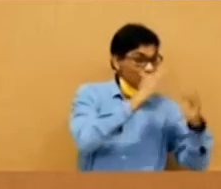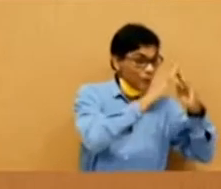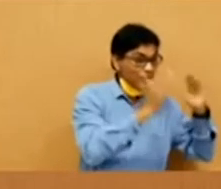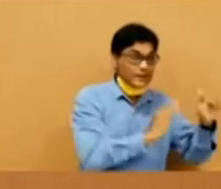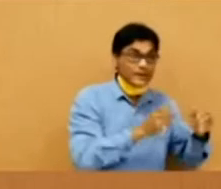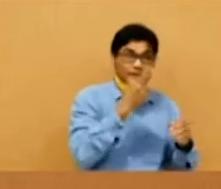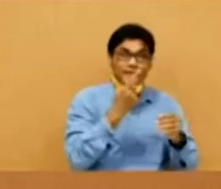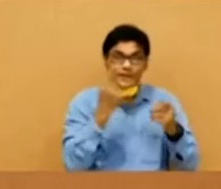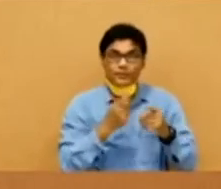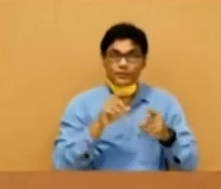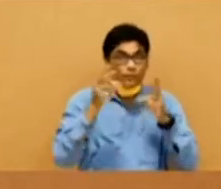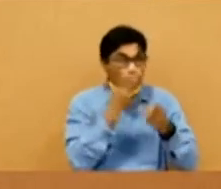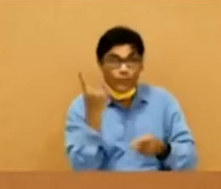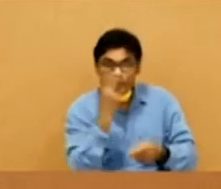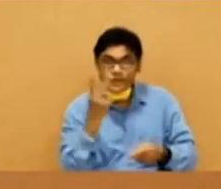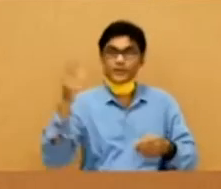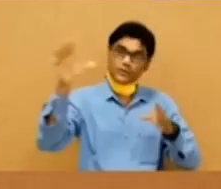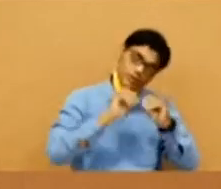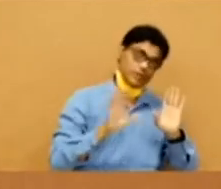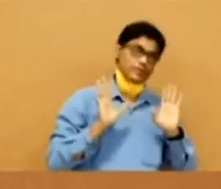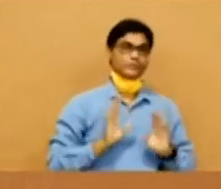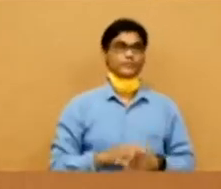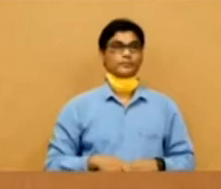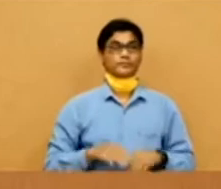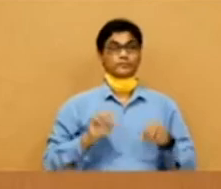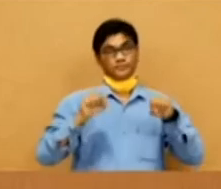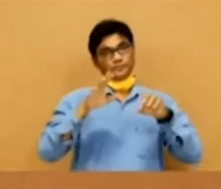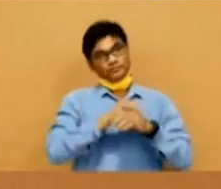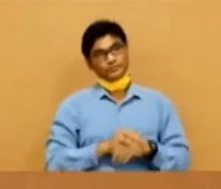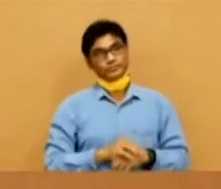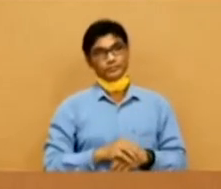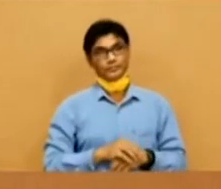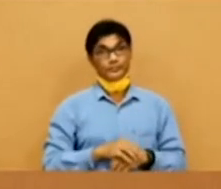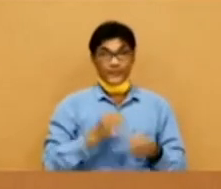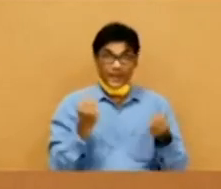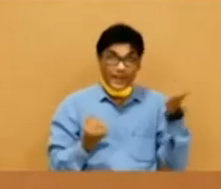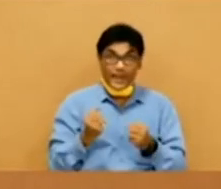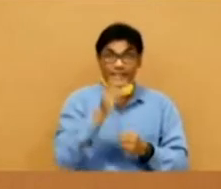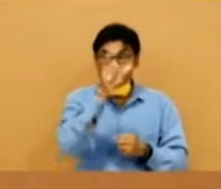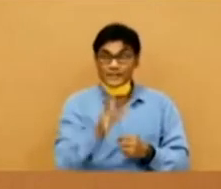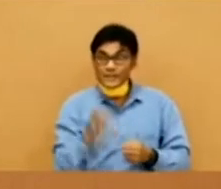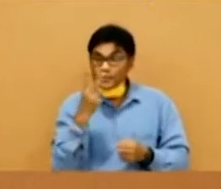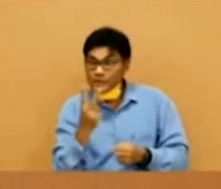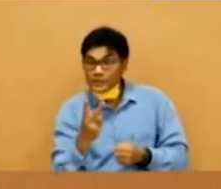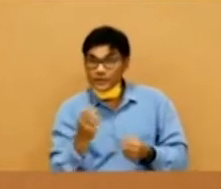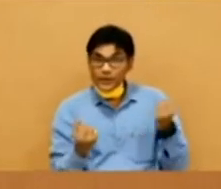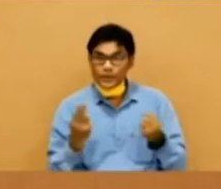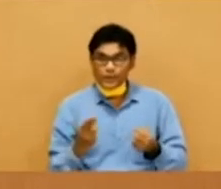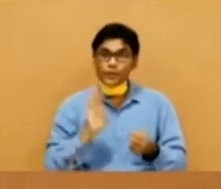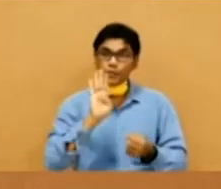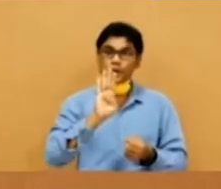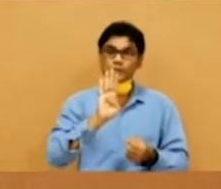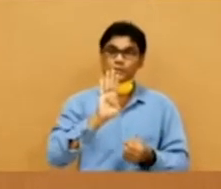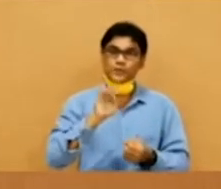ନିୟମ ସେଇଟାକୁ ସେ ମନିଟରିଂ ମଧ୍ୟ ଠିକ୍ ଭାବରେ କରିପାରିବେ। ଆଉ ଗାଡ଼ି ଚାଳକମାନେ ସେମାନଙ୍କୁ ଆମେ ଯେଉଁ ପାସ୍